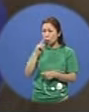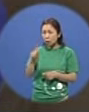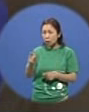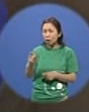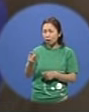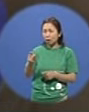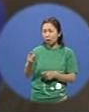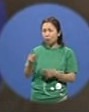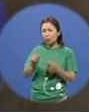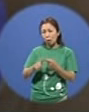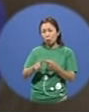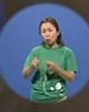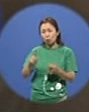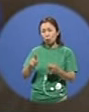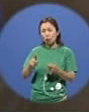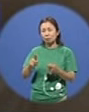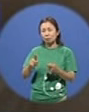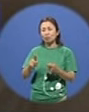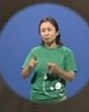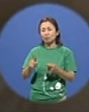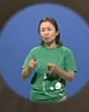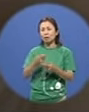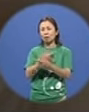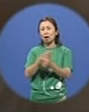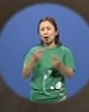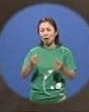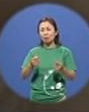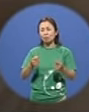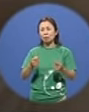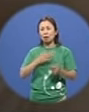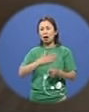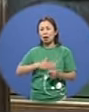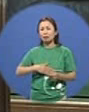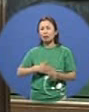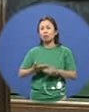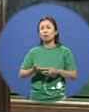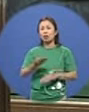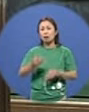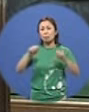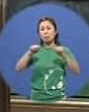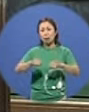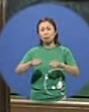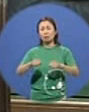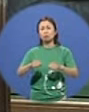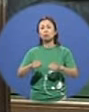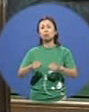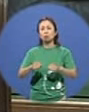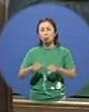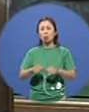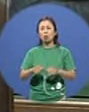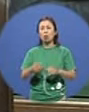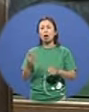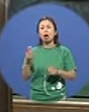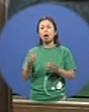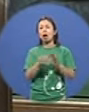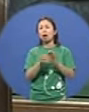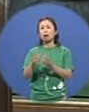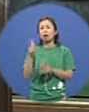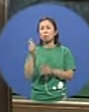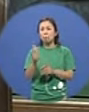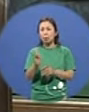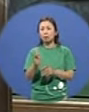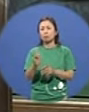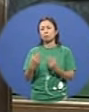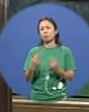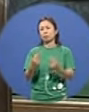総子相合になって決まった時っていうのは割と関係が強固になると思うんですよでそういう就職うんをきちんとやらせようああなる